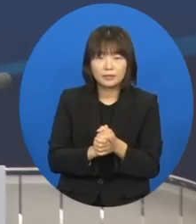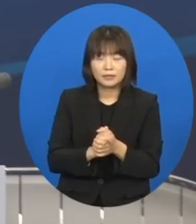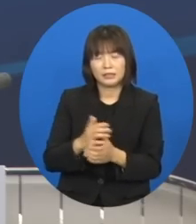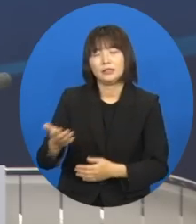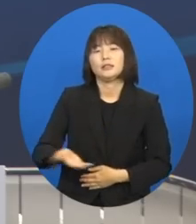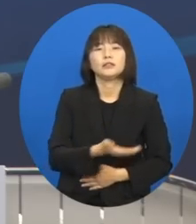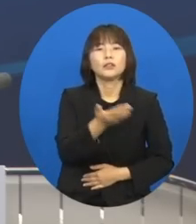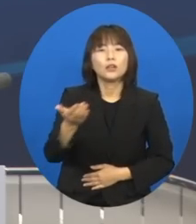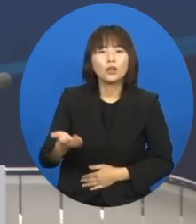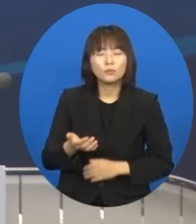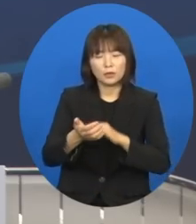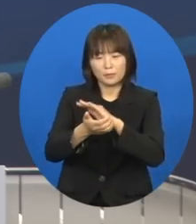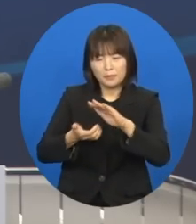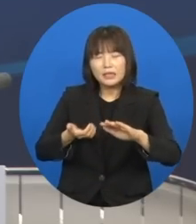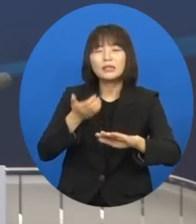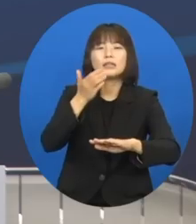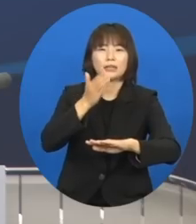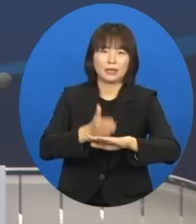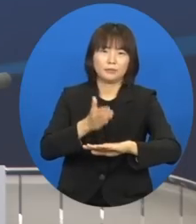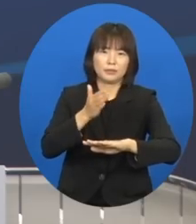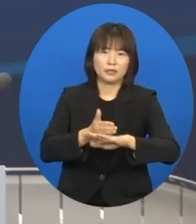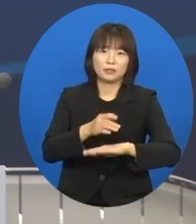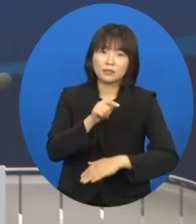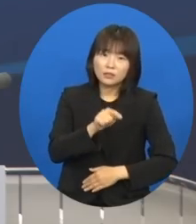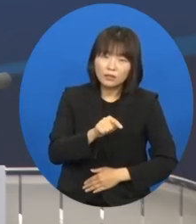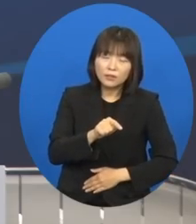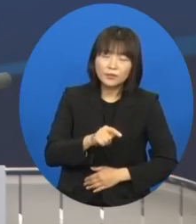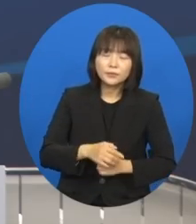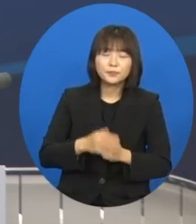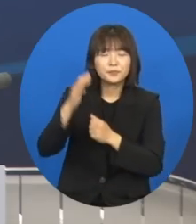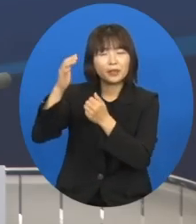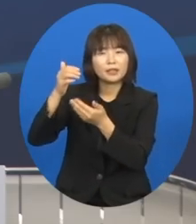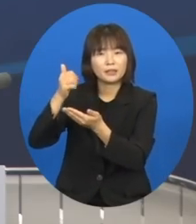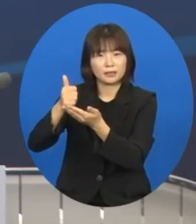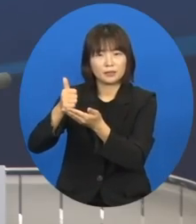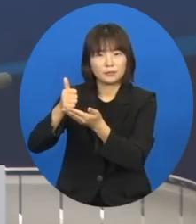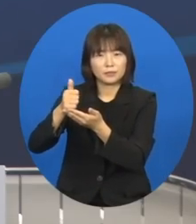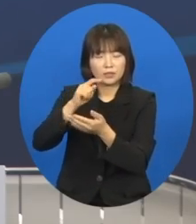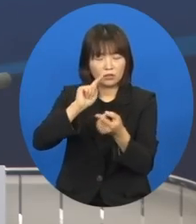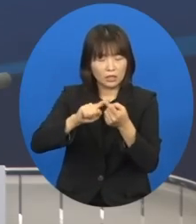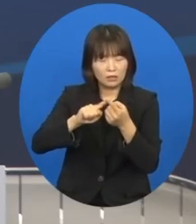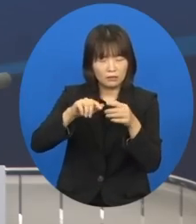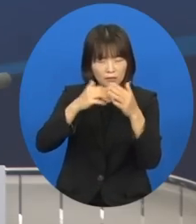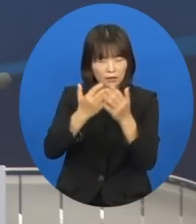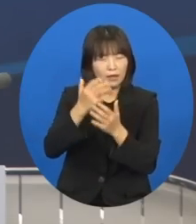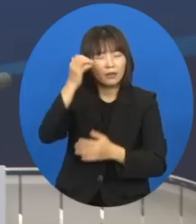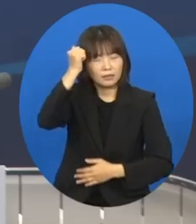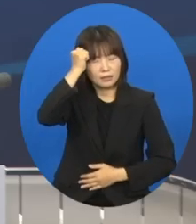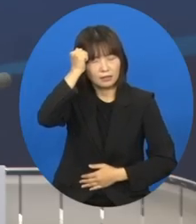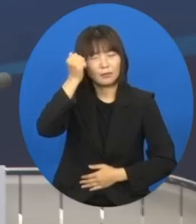여러분, 미리 감사한 것 하나님이 그걸 기억 못할까요?